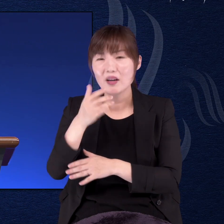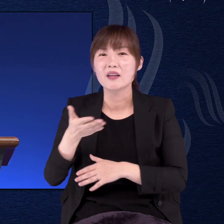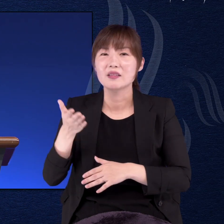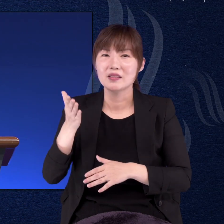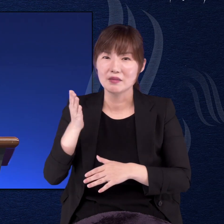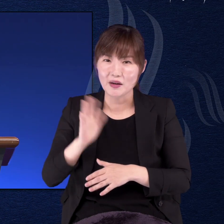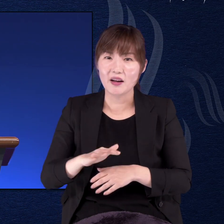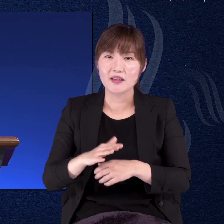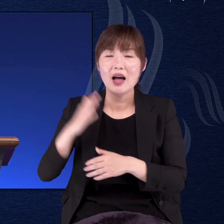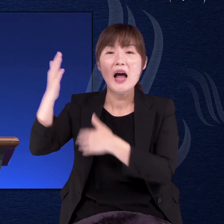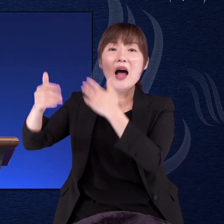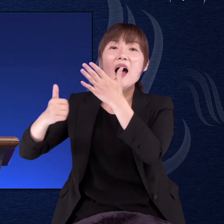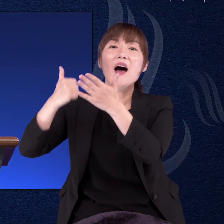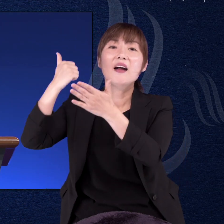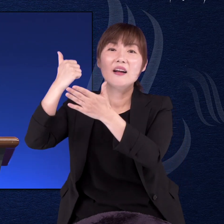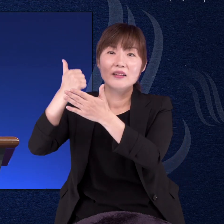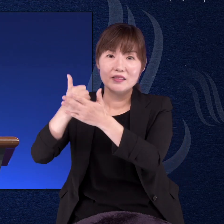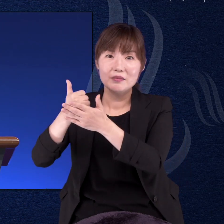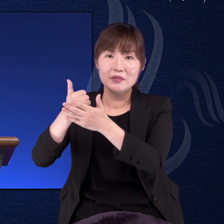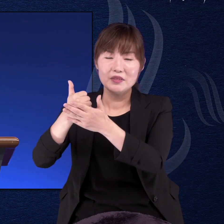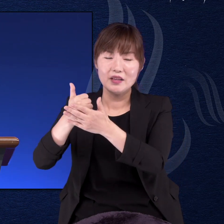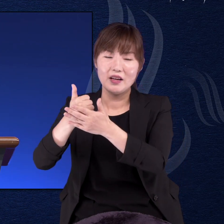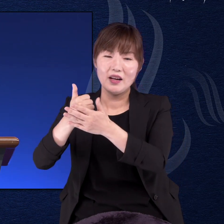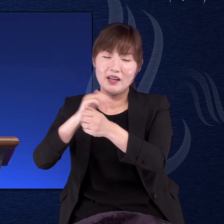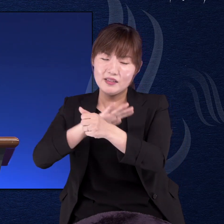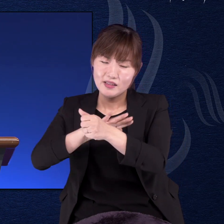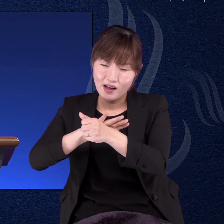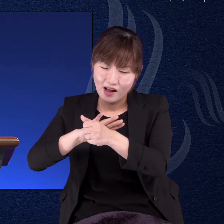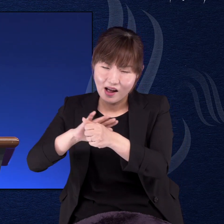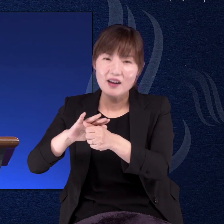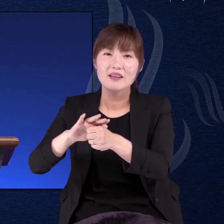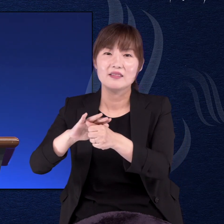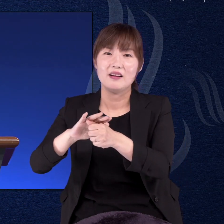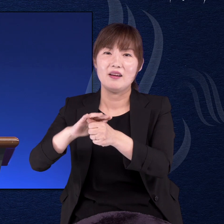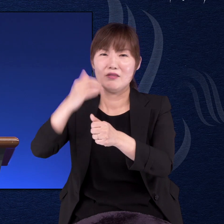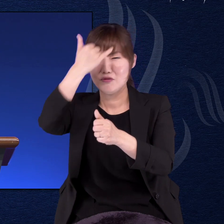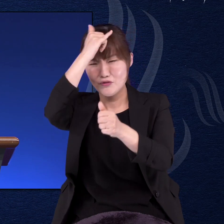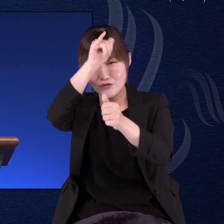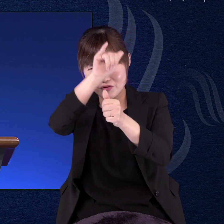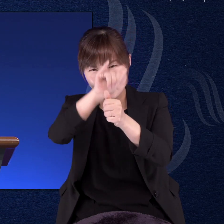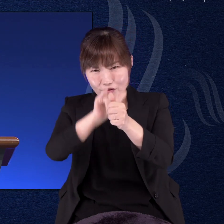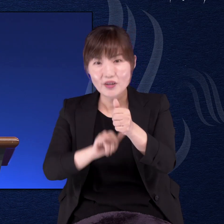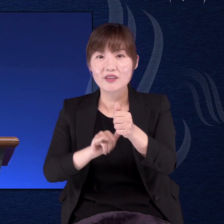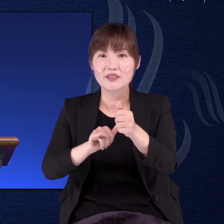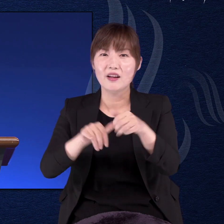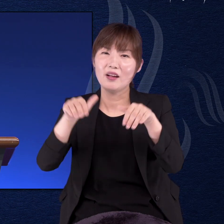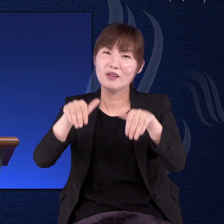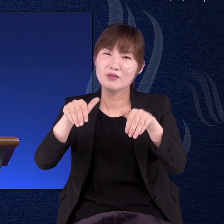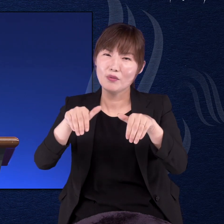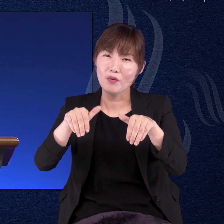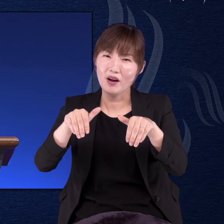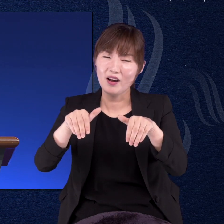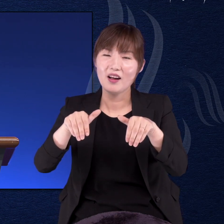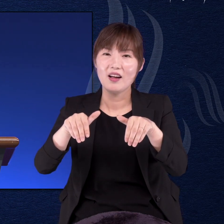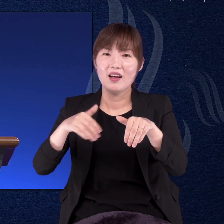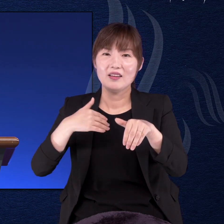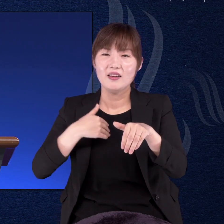잘했다, 착하고 충성된 내 종아, 내 자녀야, 이제 나와 함께 안식을 누리자꾸나 라는 말씀을